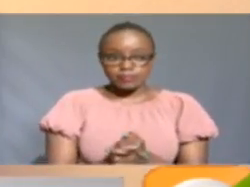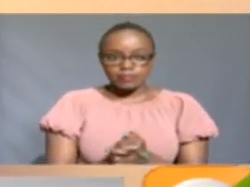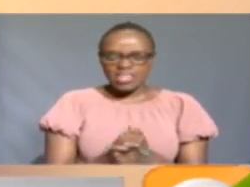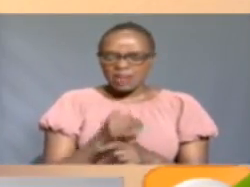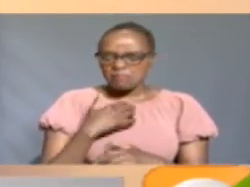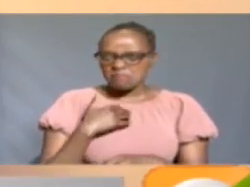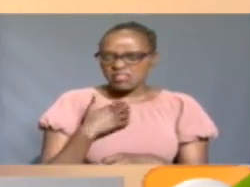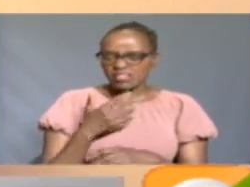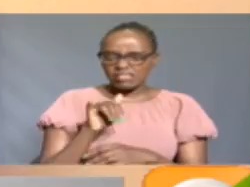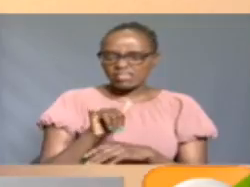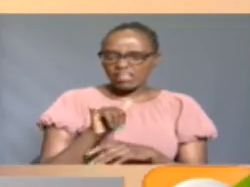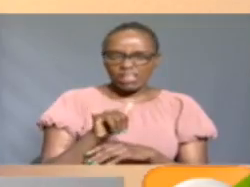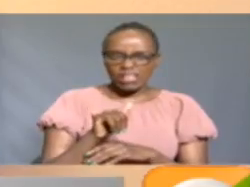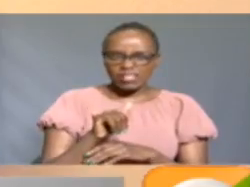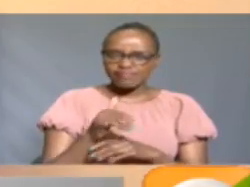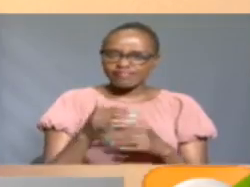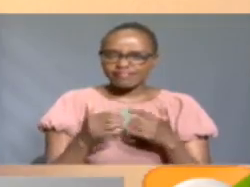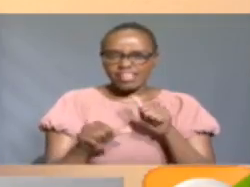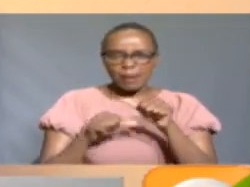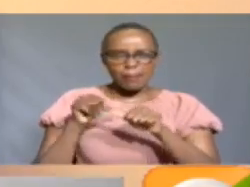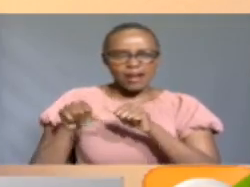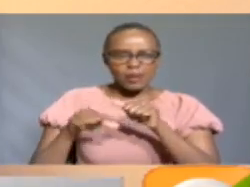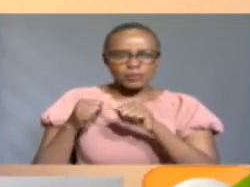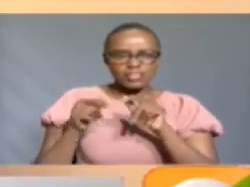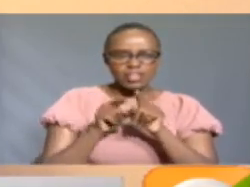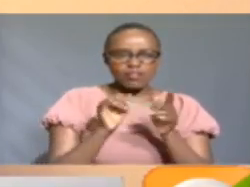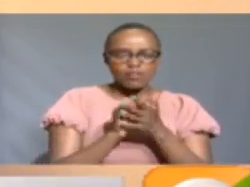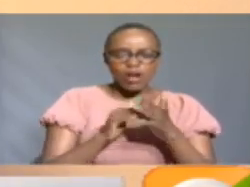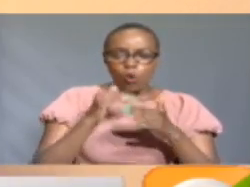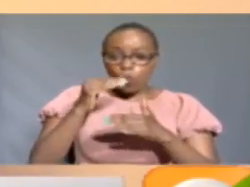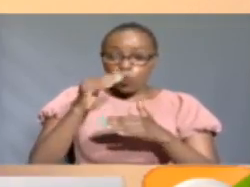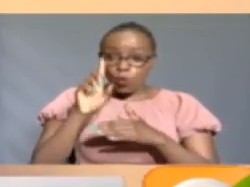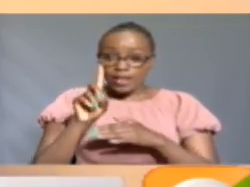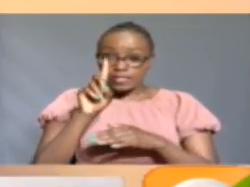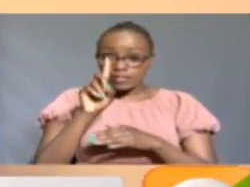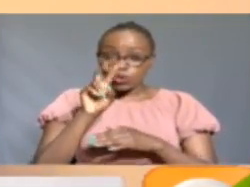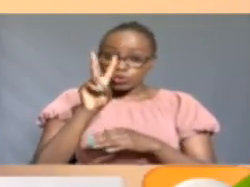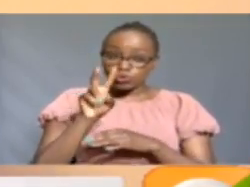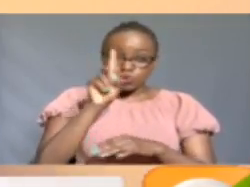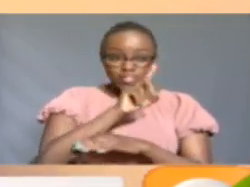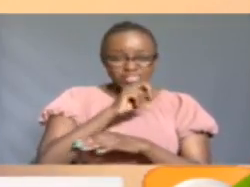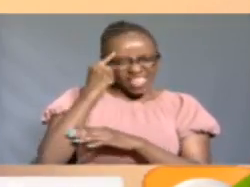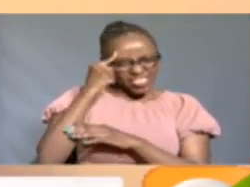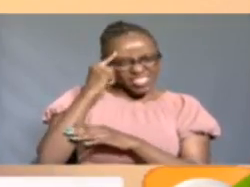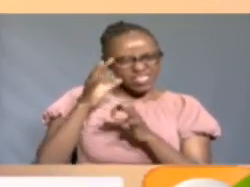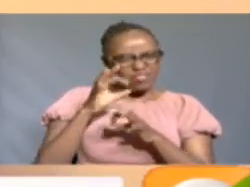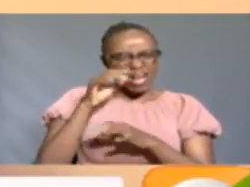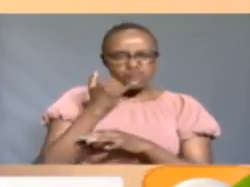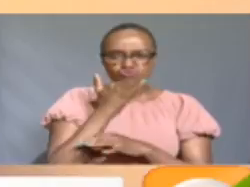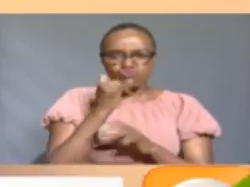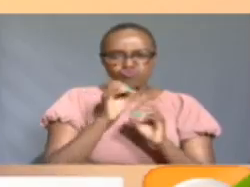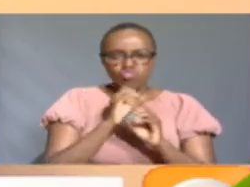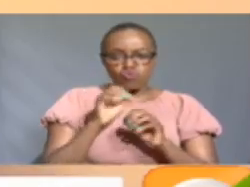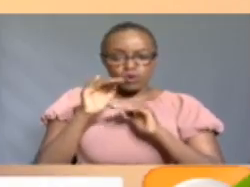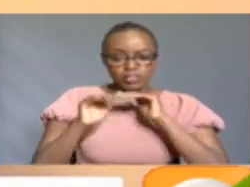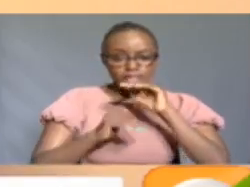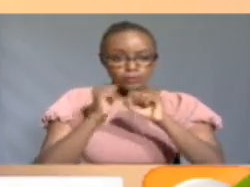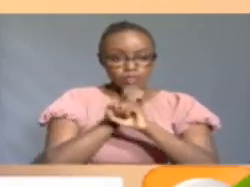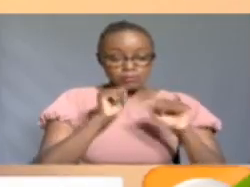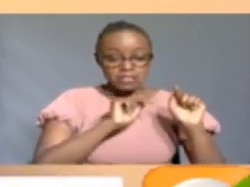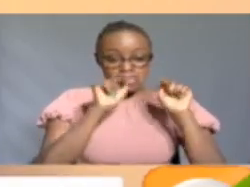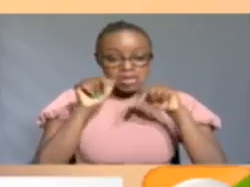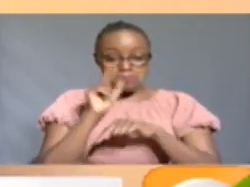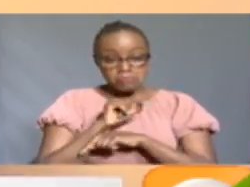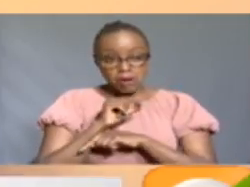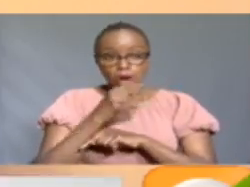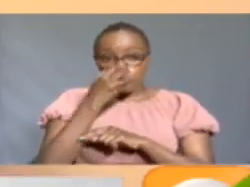Nilika kitu ilikuwa zio after 1 day ama 2 days kasi jakosea. Ndo deputy president akakuja,